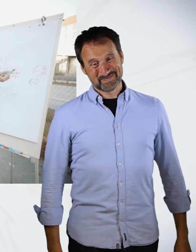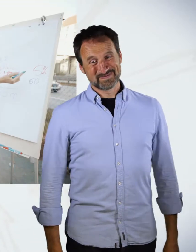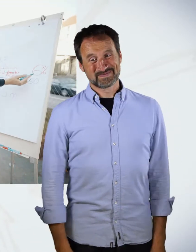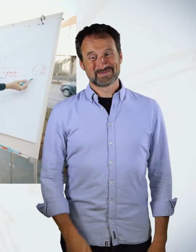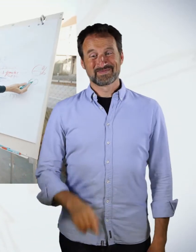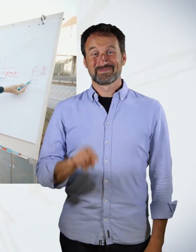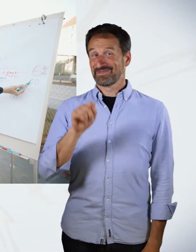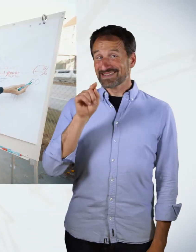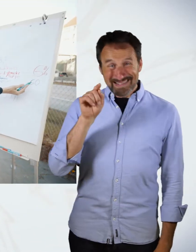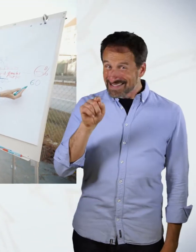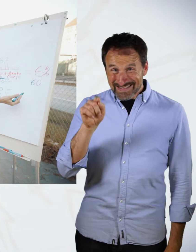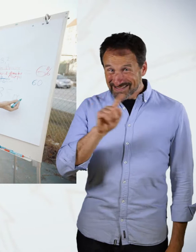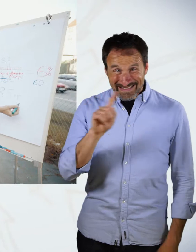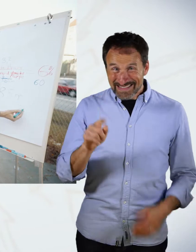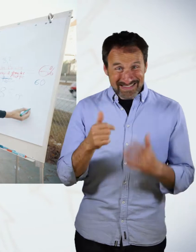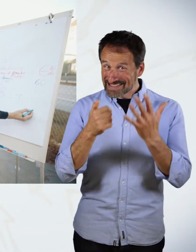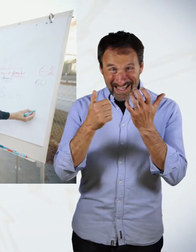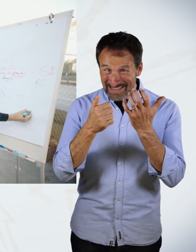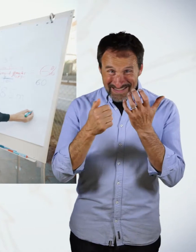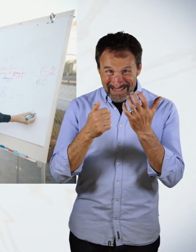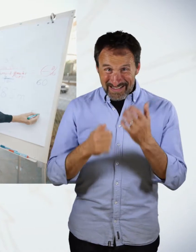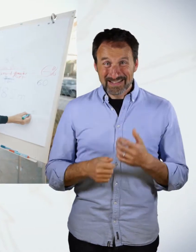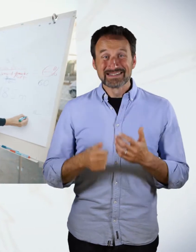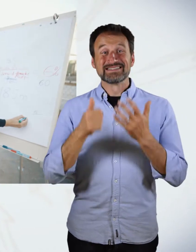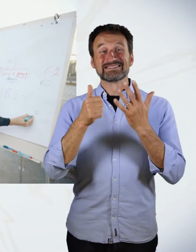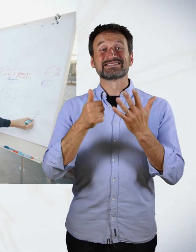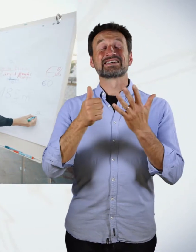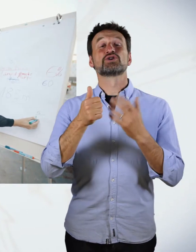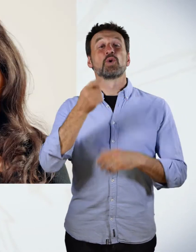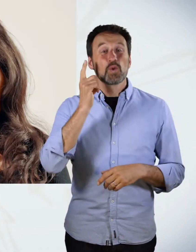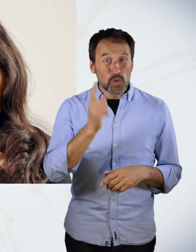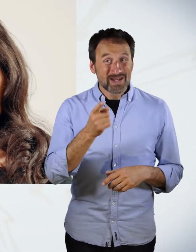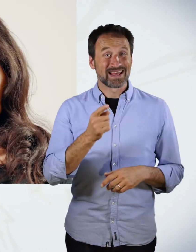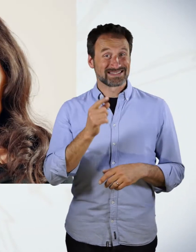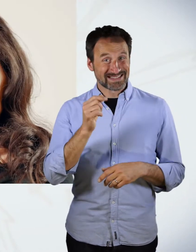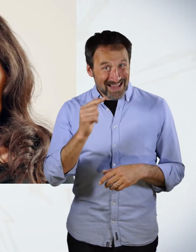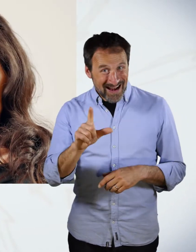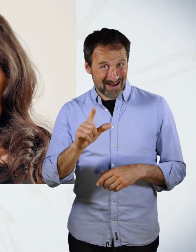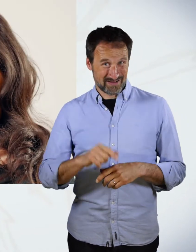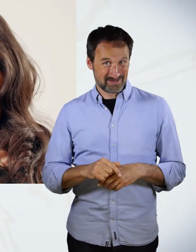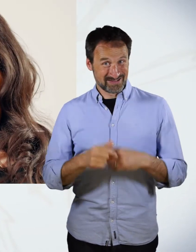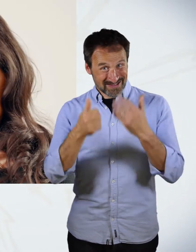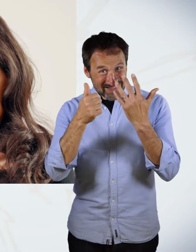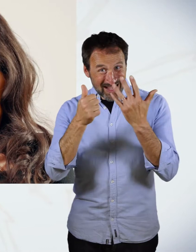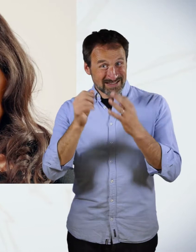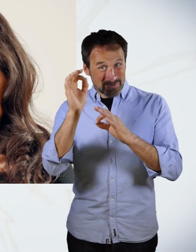Das da. Das sind nicht 60, sondern 600stel, 6%.